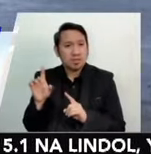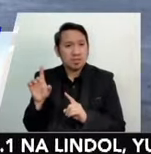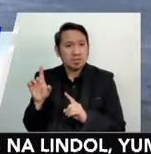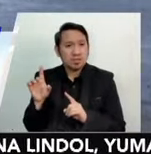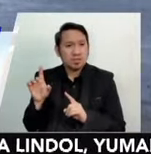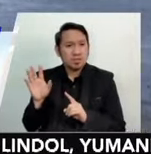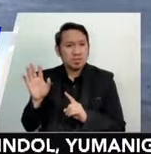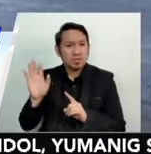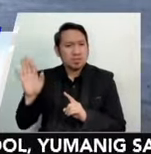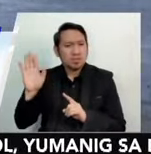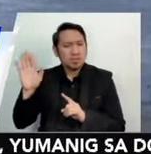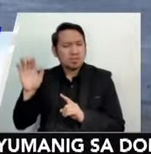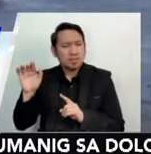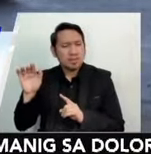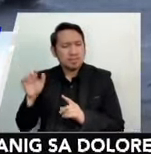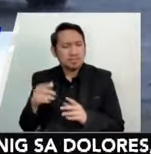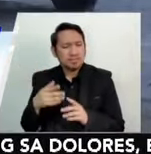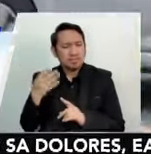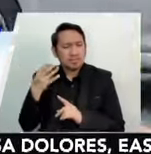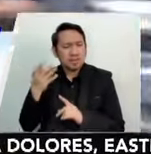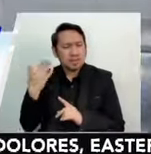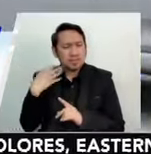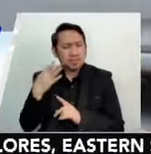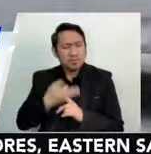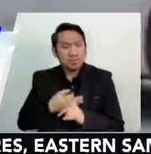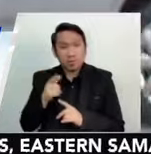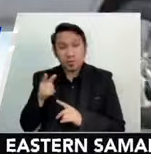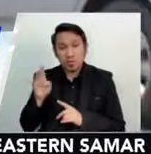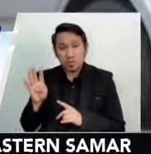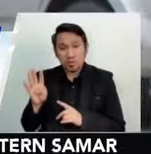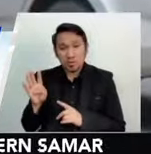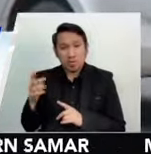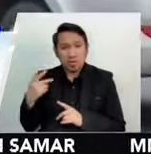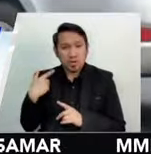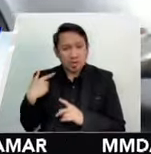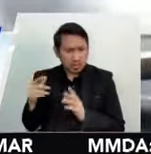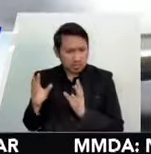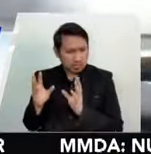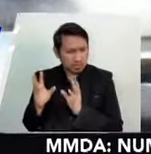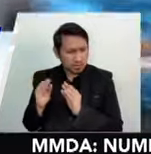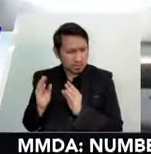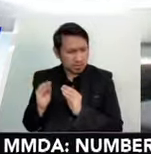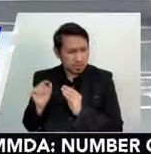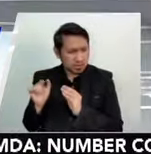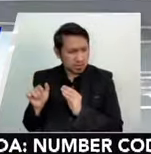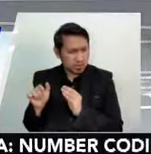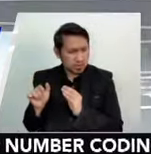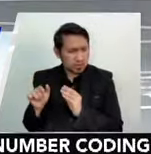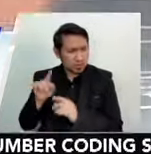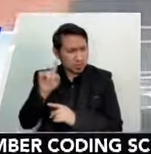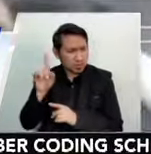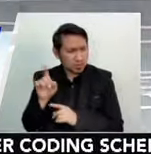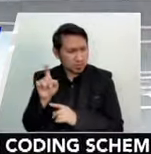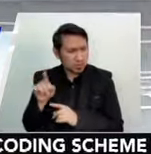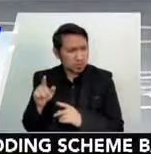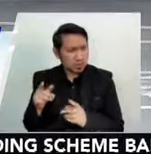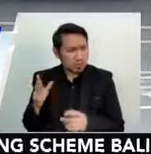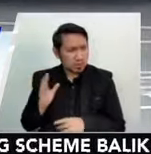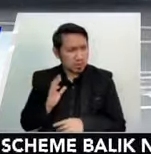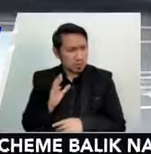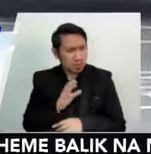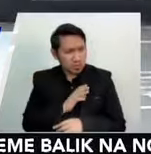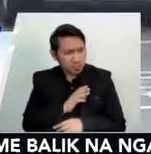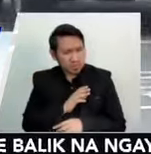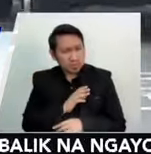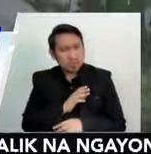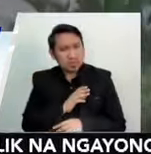noong February 24, noong karoon po ng hearing sa Kongreso, ay isa po ito sa question ng mga congressman sa DOTR ng